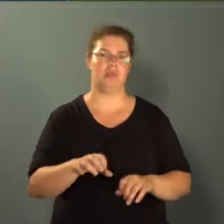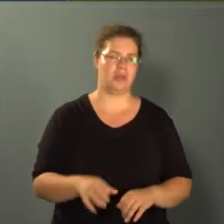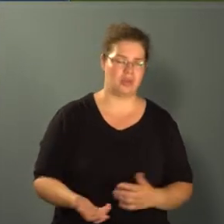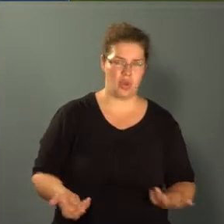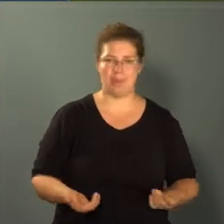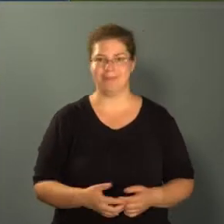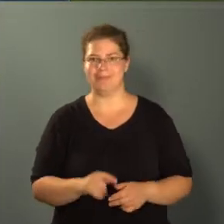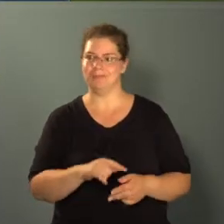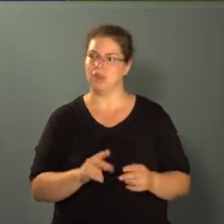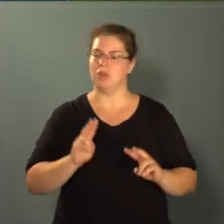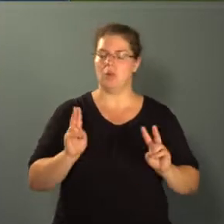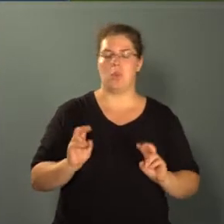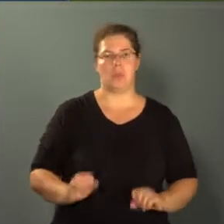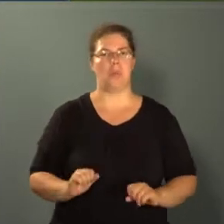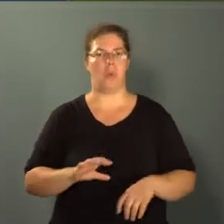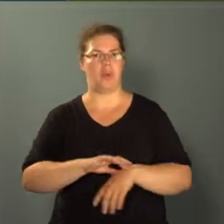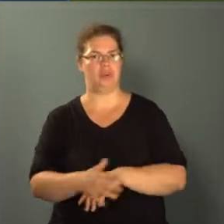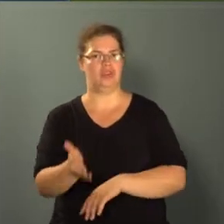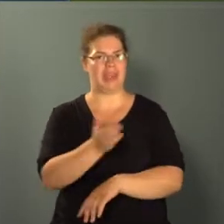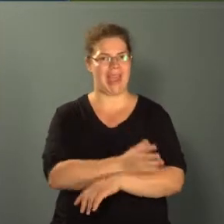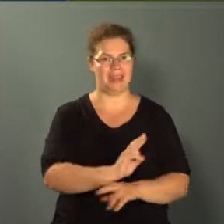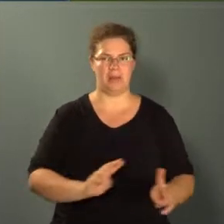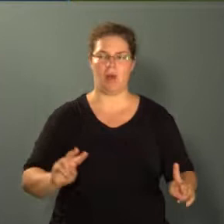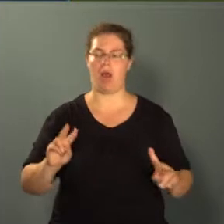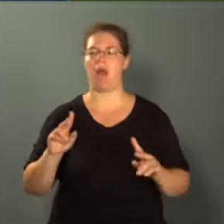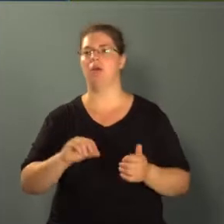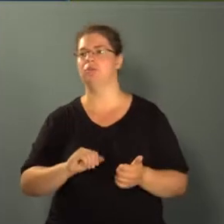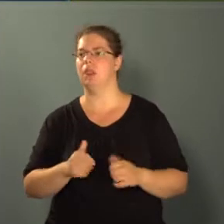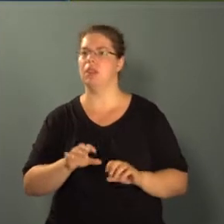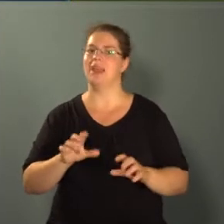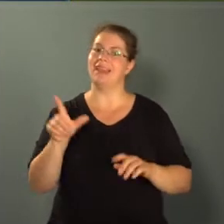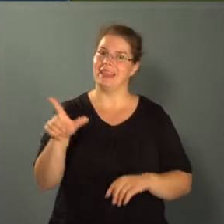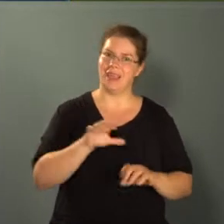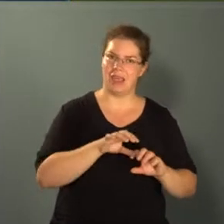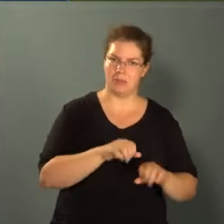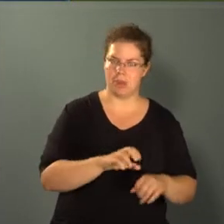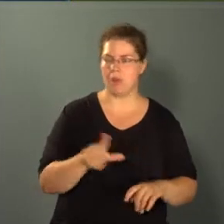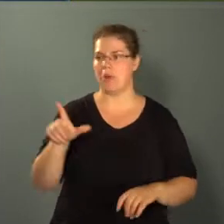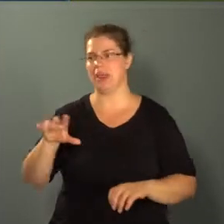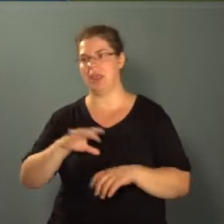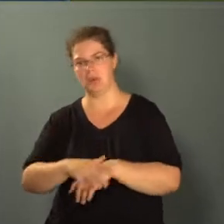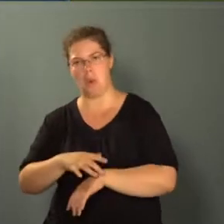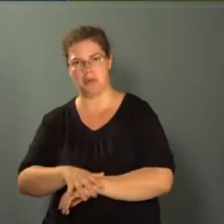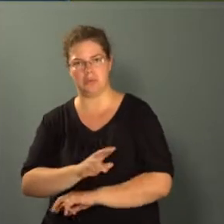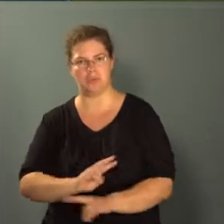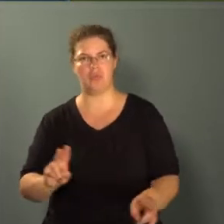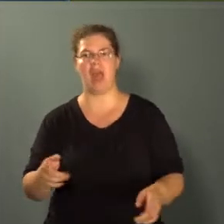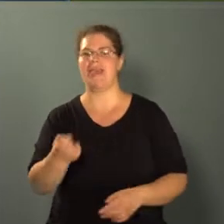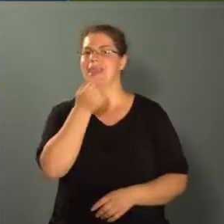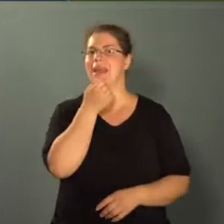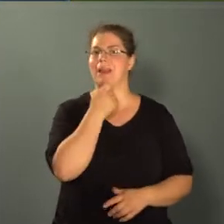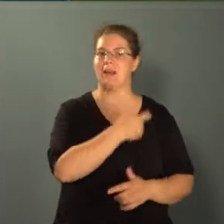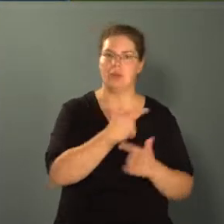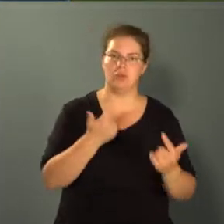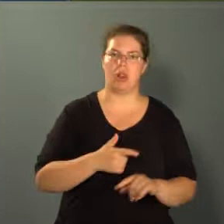masszőr. Tehát itt komoly orvosi háttér van, tehát itt megvan elő van teremtve, hogy két masszőr, két orvos rendelkezéssel,